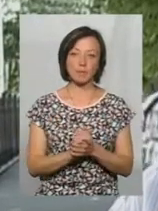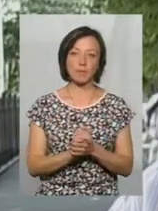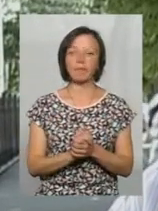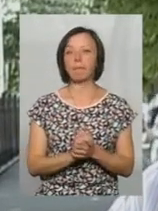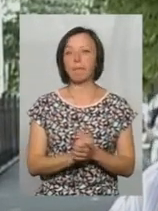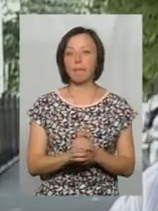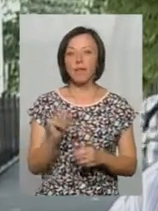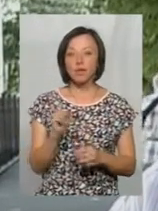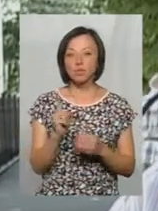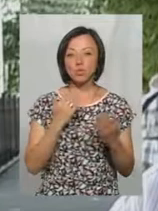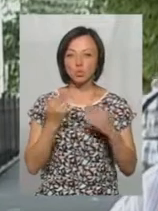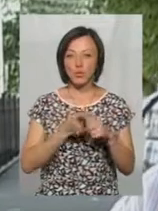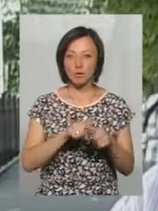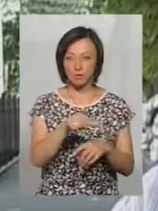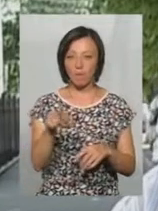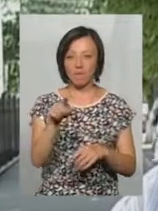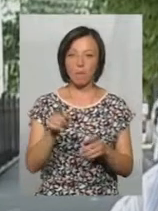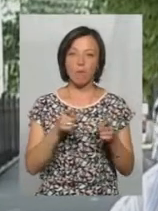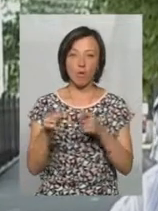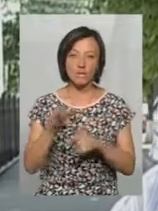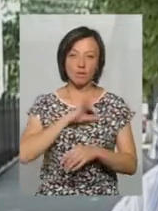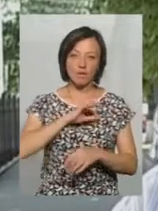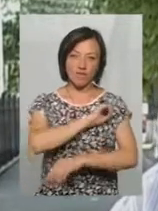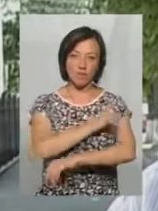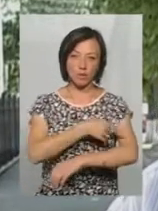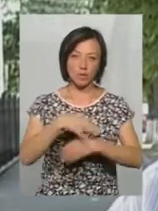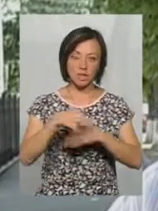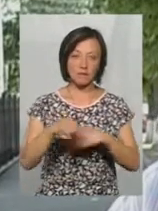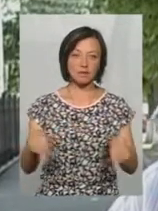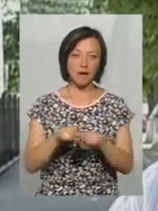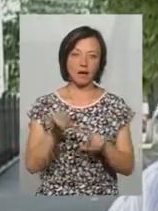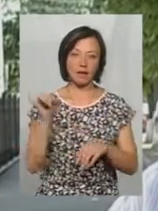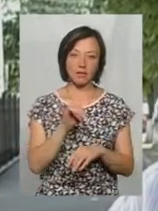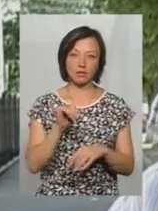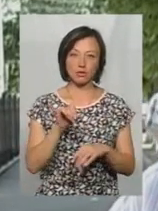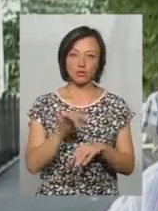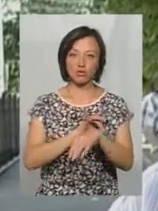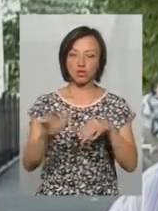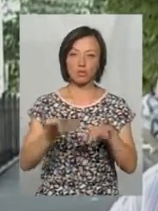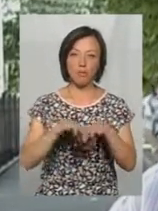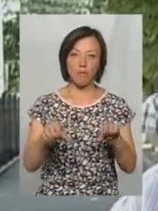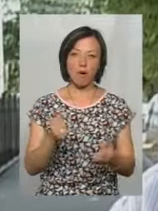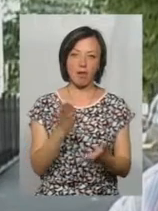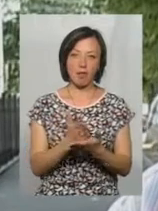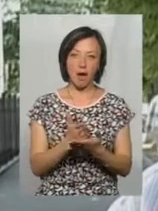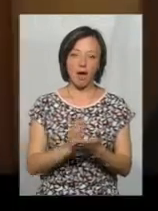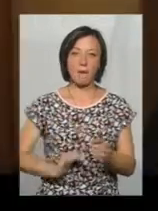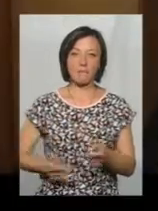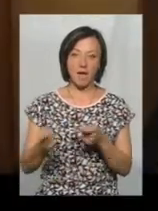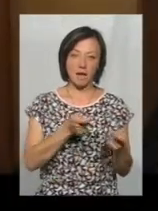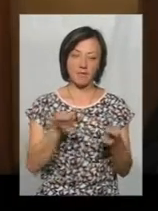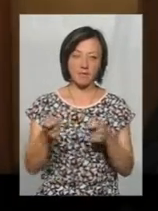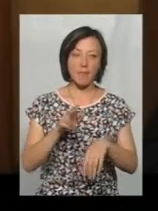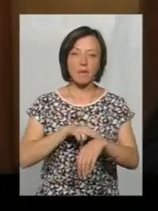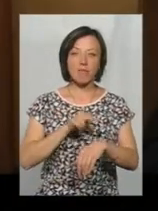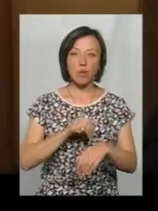що стосується цих осіб, вони погрожували як застосування фізичного насильства, так і знищенням майна перевізників.